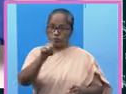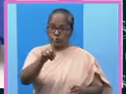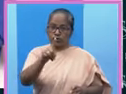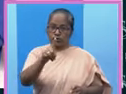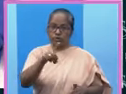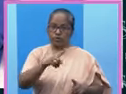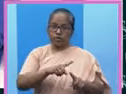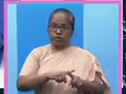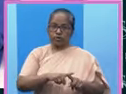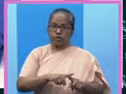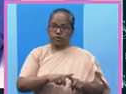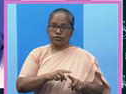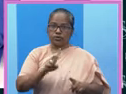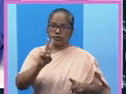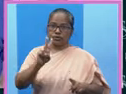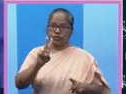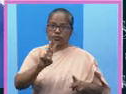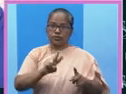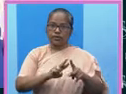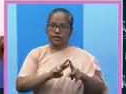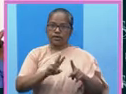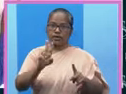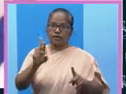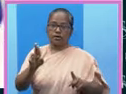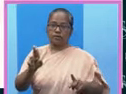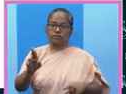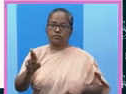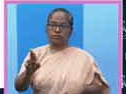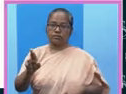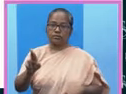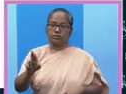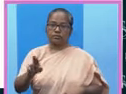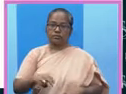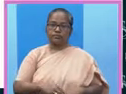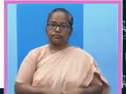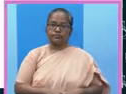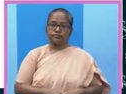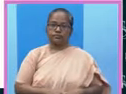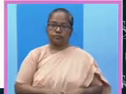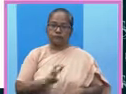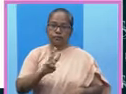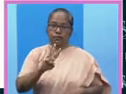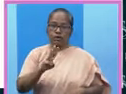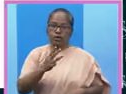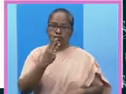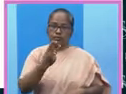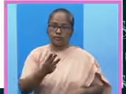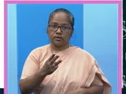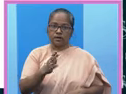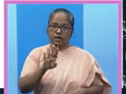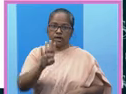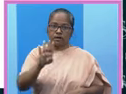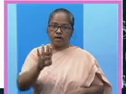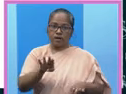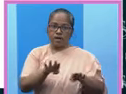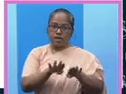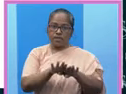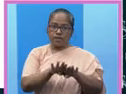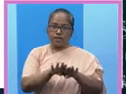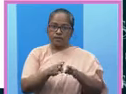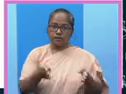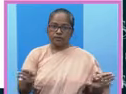ஒன்றுன்னா சுற்றளவில் என்ன? 2πr இன்ட்டு 2πr. இங்கே நாலு பாகமாக